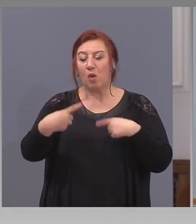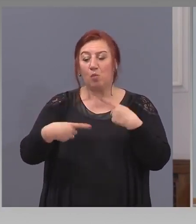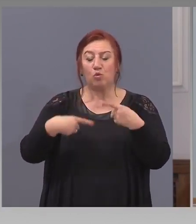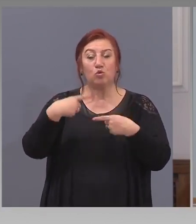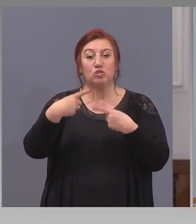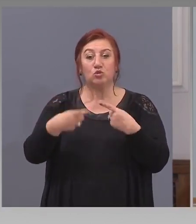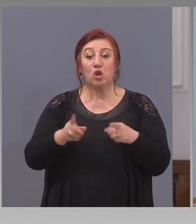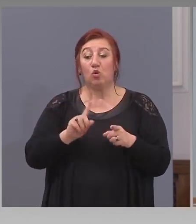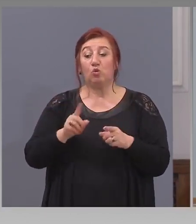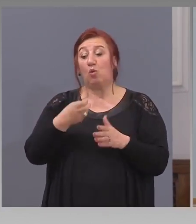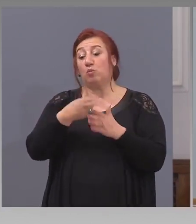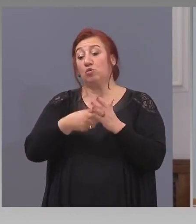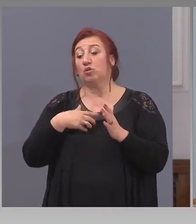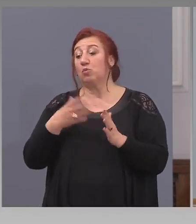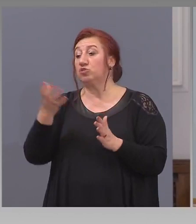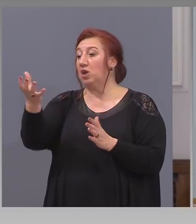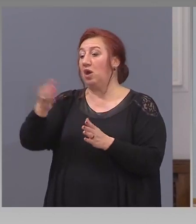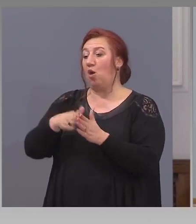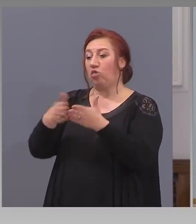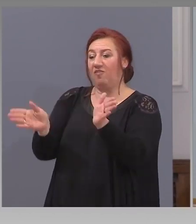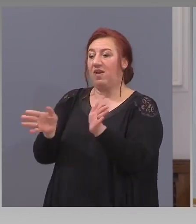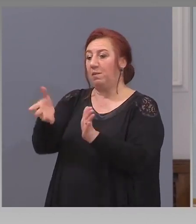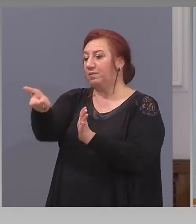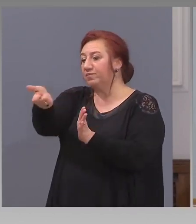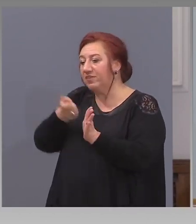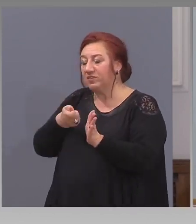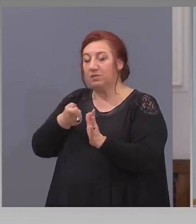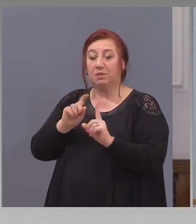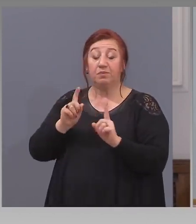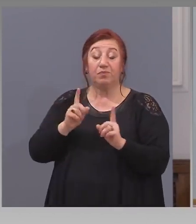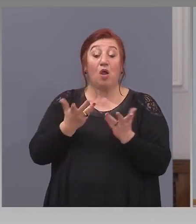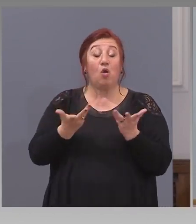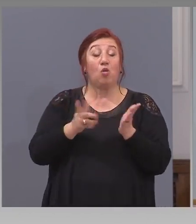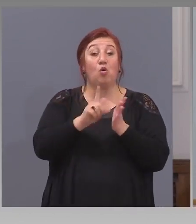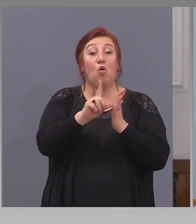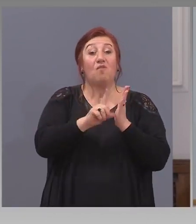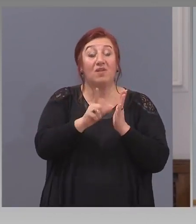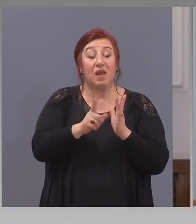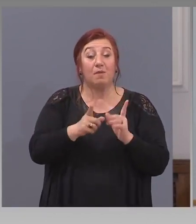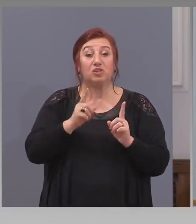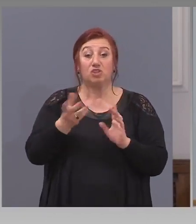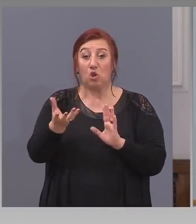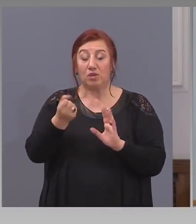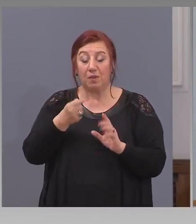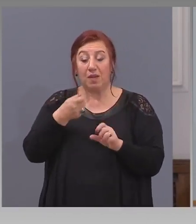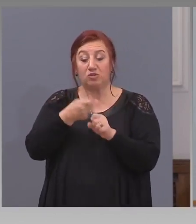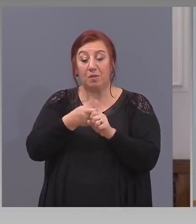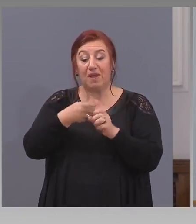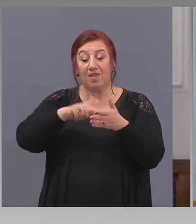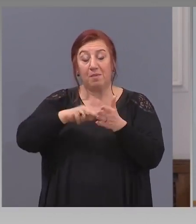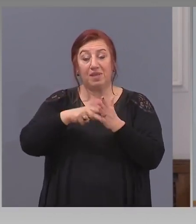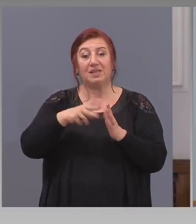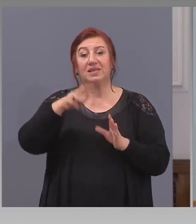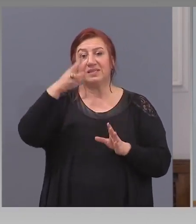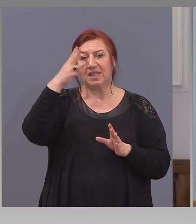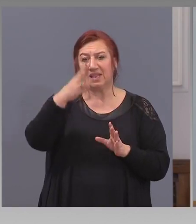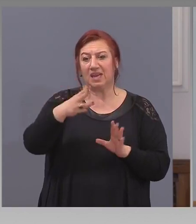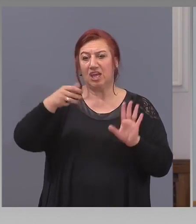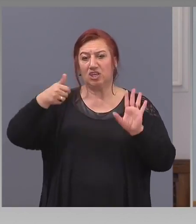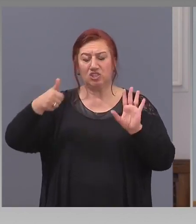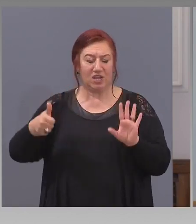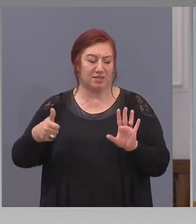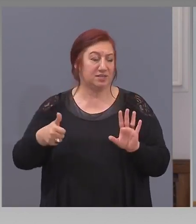можеш просто да бръкнеш и да извадиш, колко време би отнело след като се направят планове за 3, 6 или... Ние имаме мнозинство